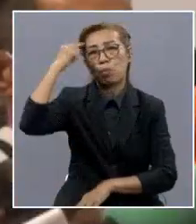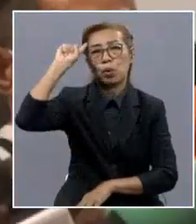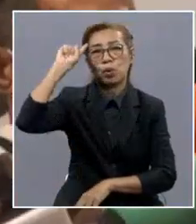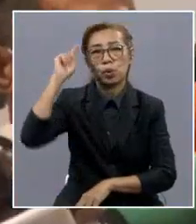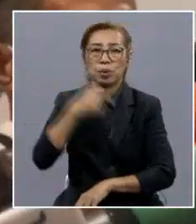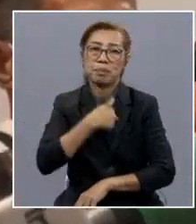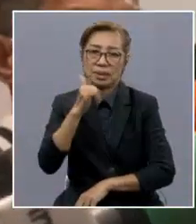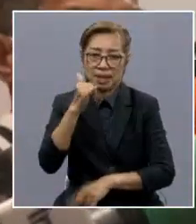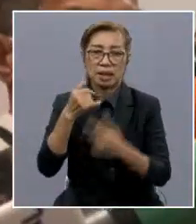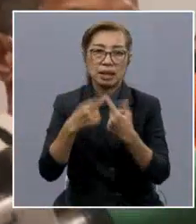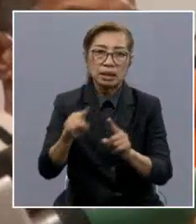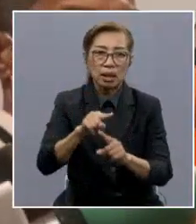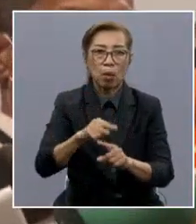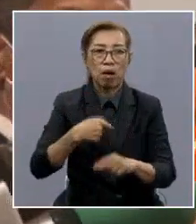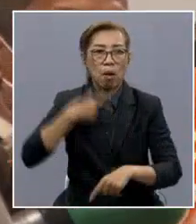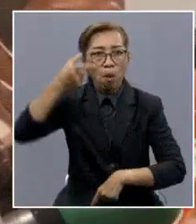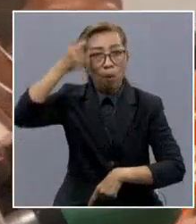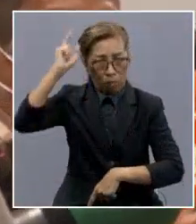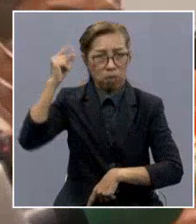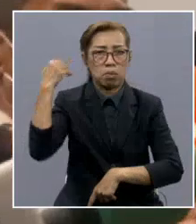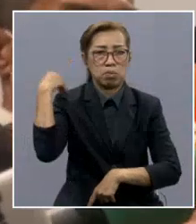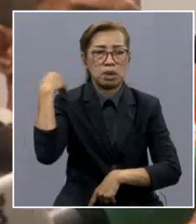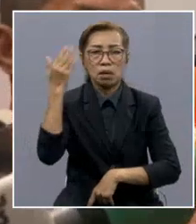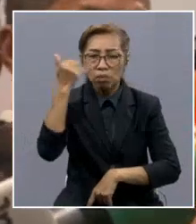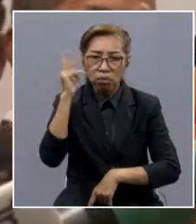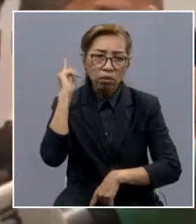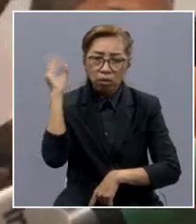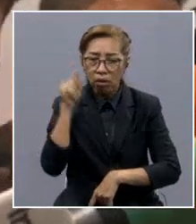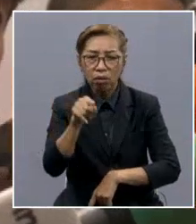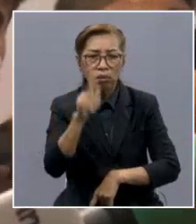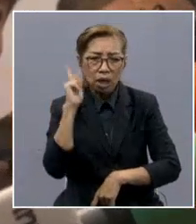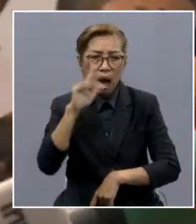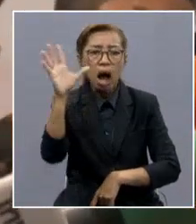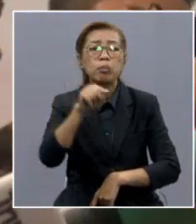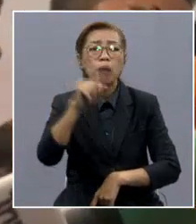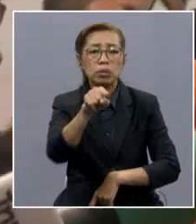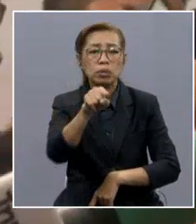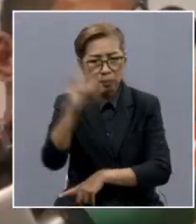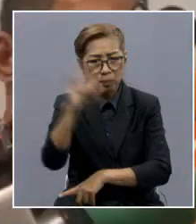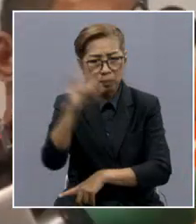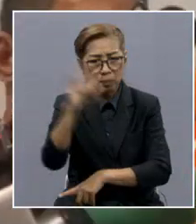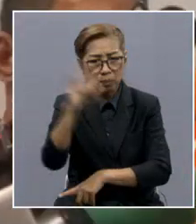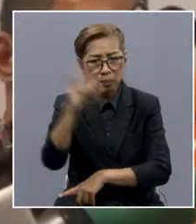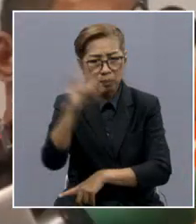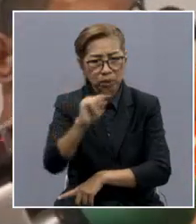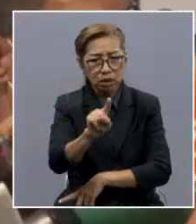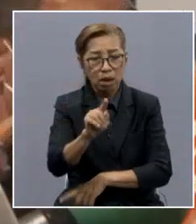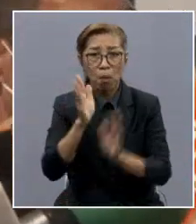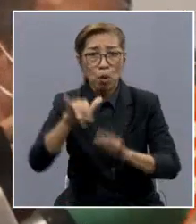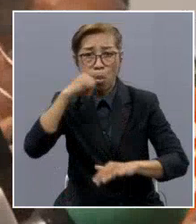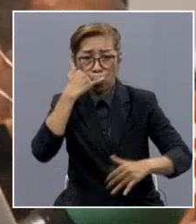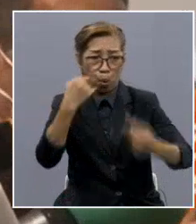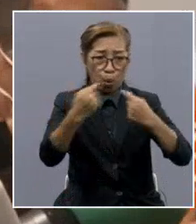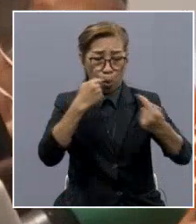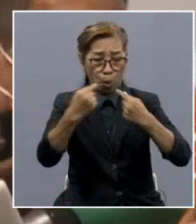เปล่าแต่ทีนี้เนี่ยตนเองงงกับกระแสข่าวนี้เหมือนกันนะว่าอ้าวสื่อไปเอามาจากไหนไอ้วันที่28เนี่ยเพราะมีคนโทรมาถามตนเ